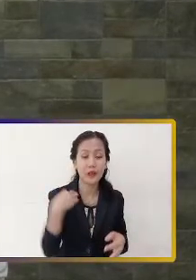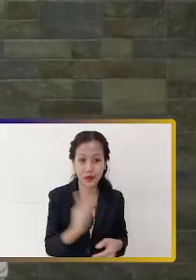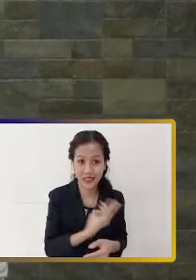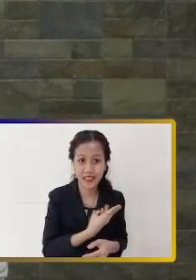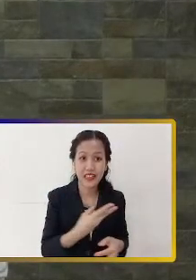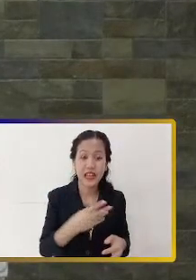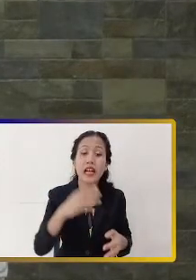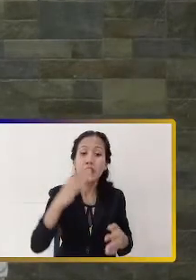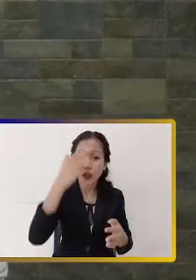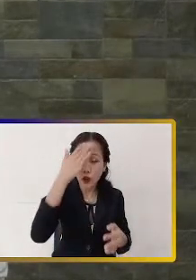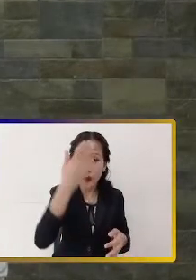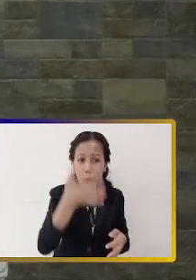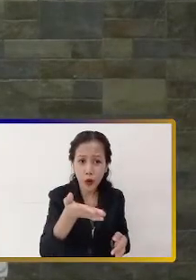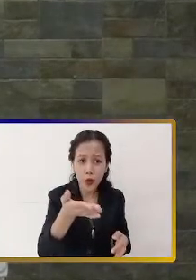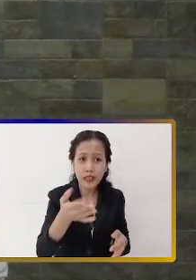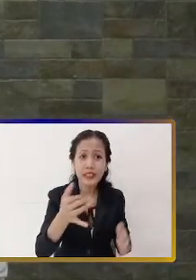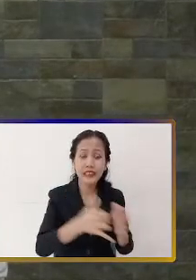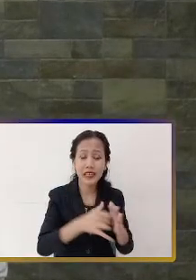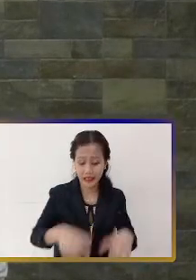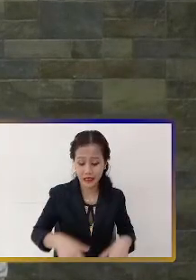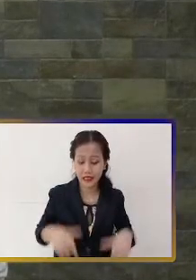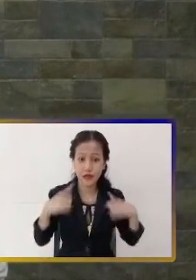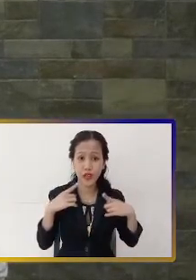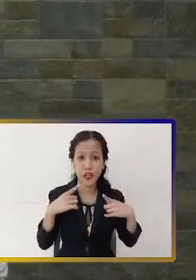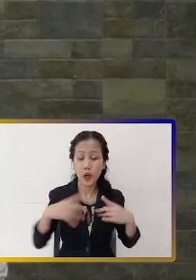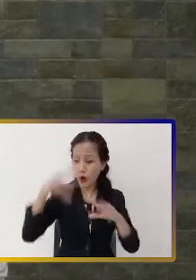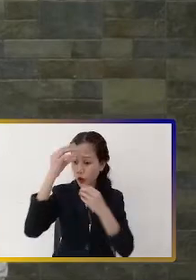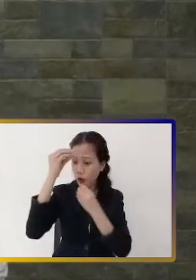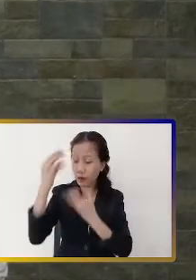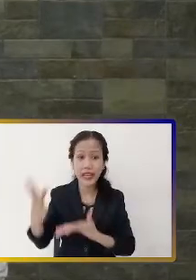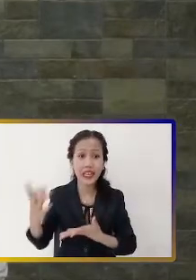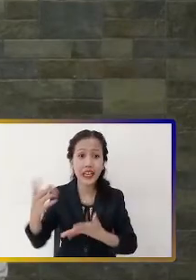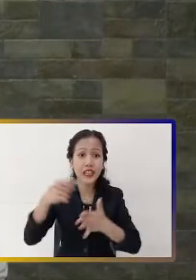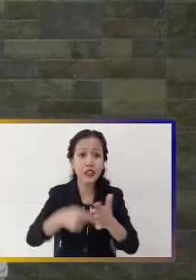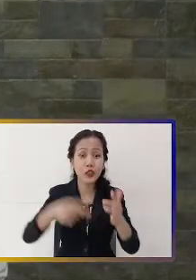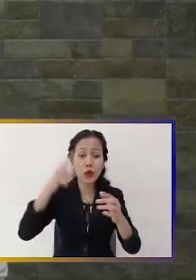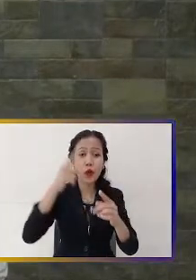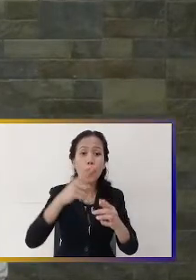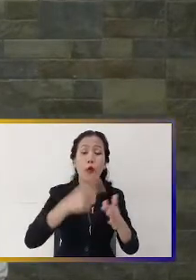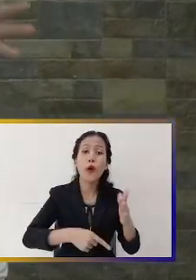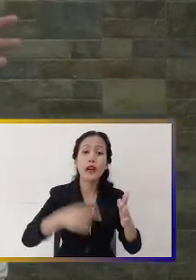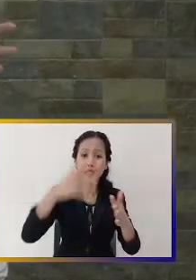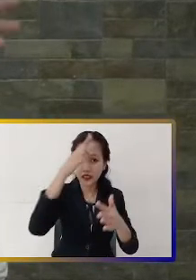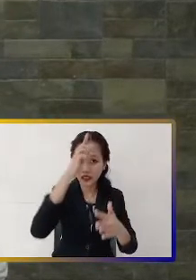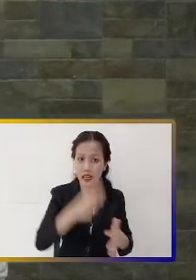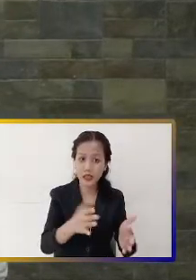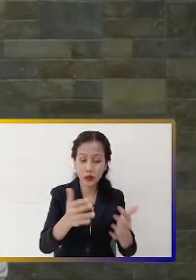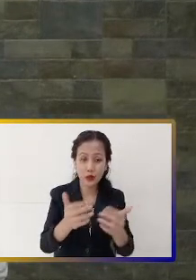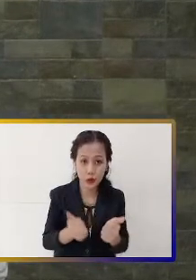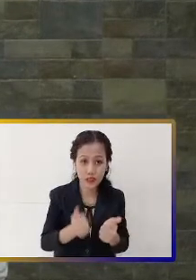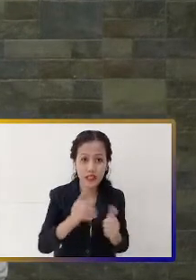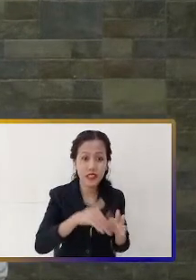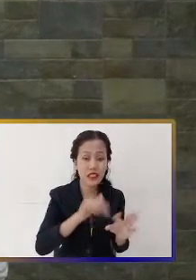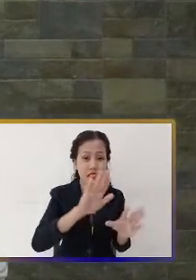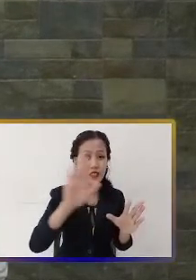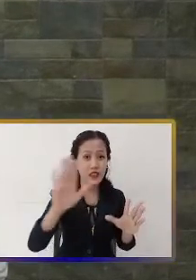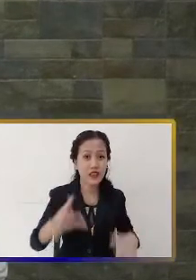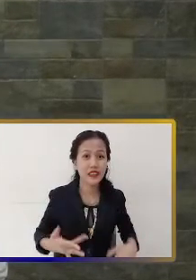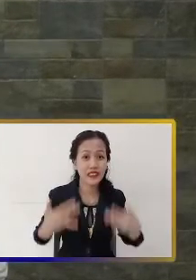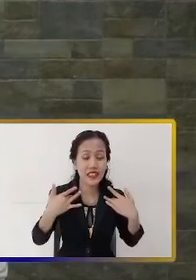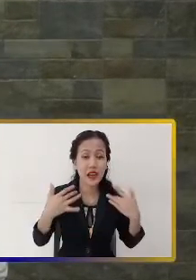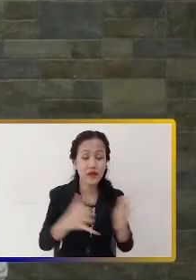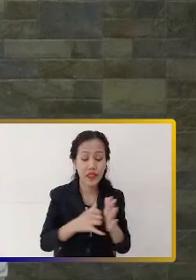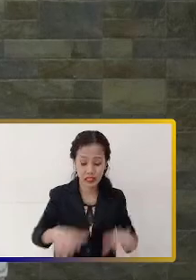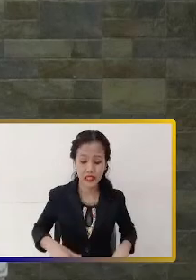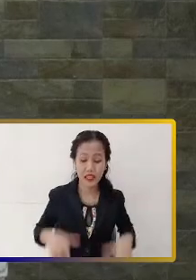alam nating nabuhay tayo at sumunod tayo sa gustong mangyari ng Panginoon sa buhay natin, at alam ng Panginoon na mumuhay tayo na hindi para